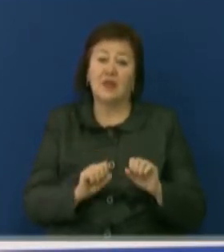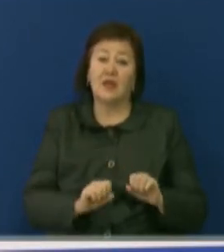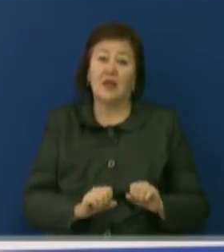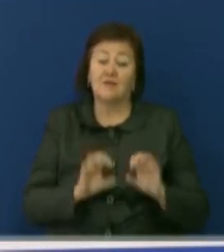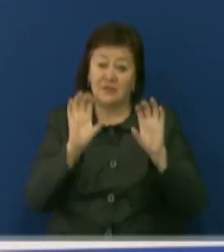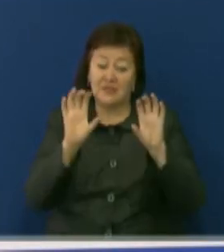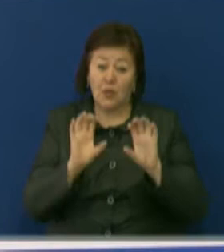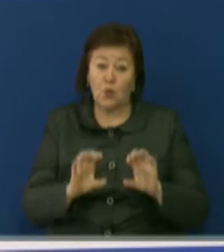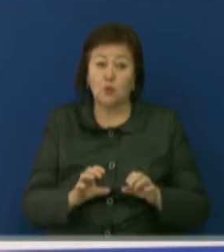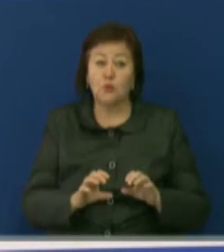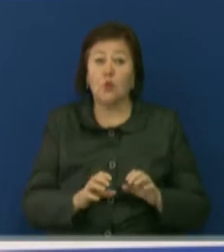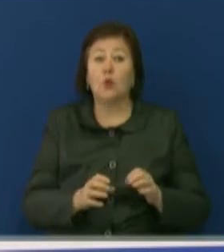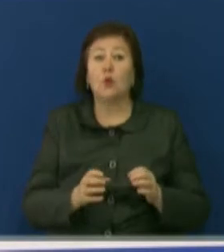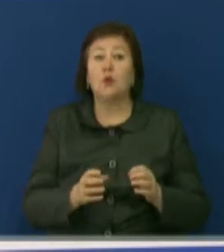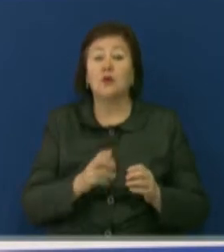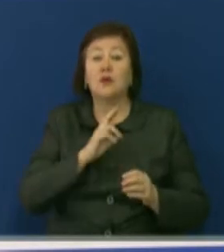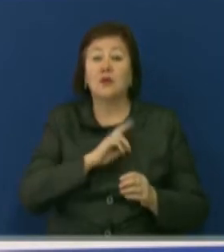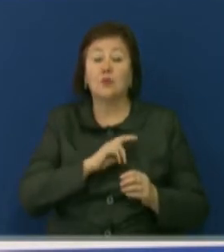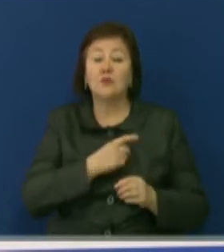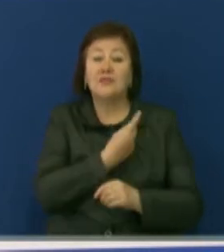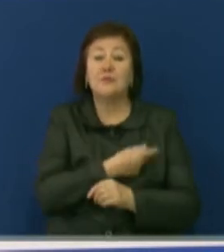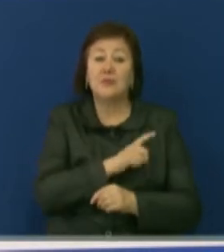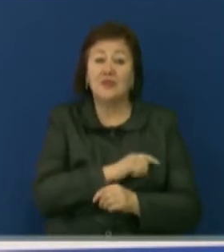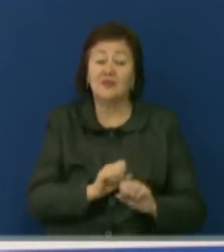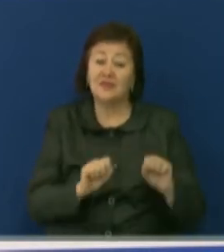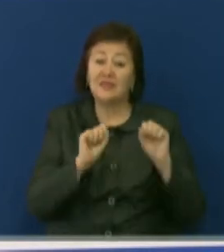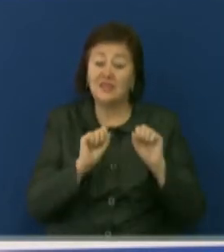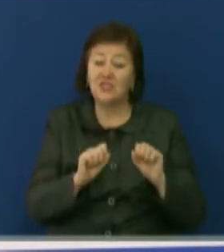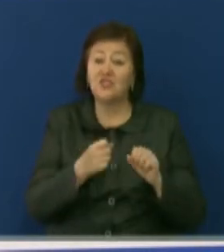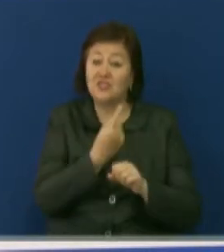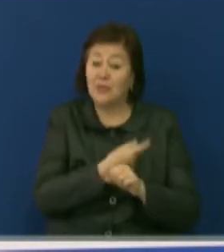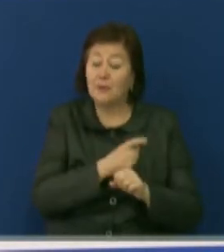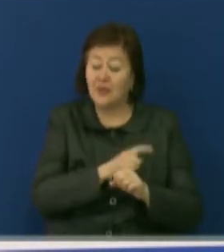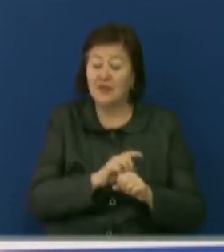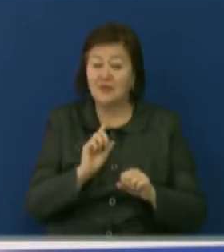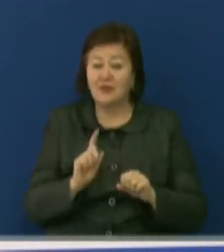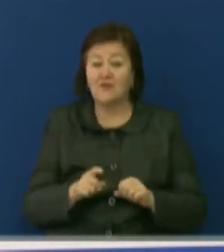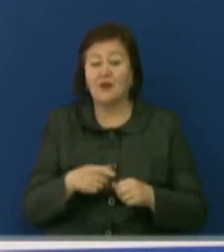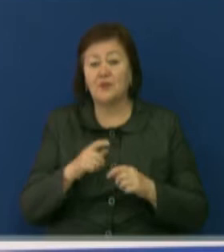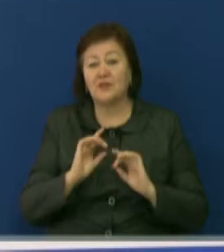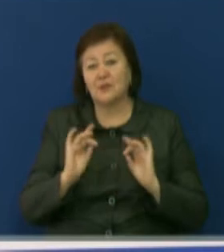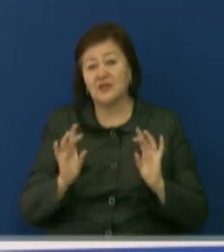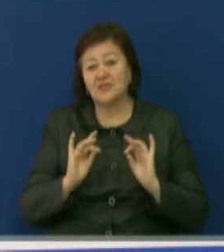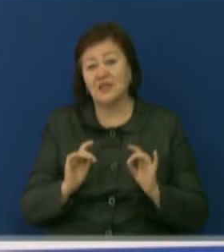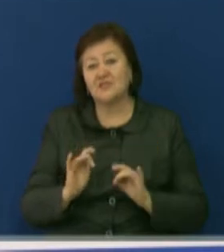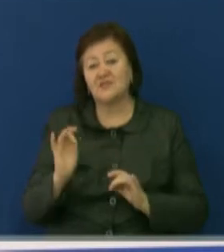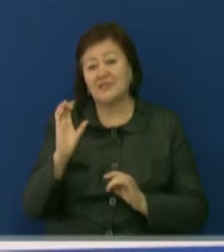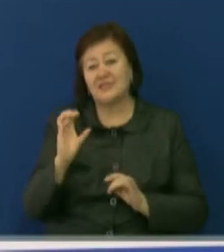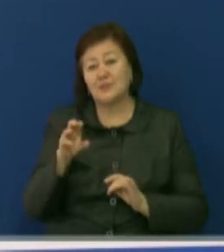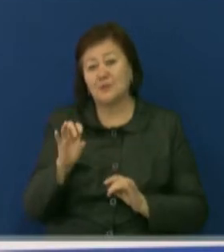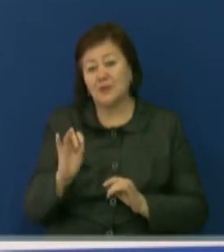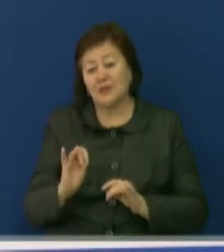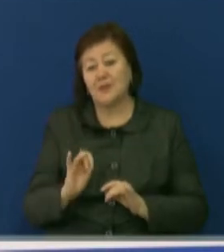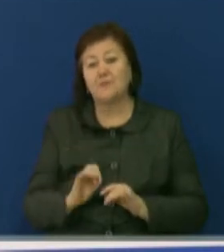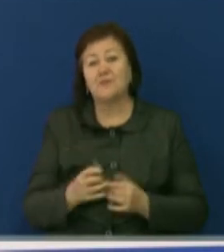кездесу барысында Қазақстан Республикасының премьер-министрінің орынбасары Ералы Тоғжанов мәлім етті деп хабарлайды Қазақпарат. Ералы